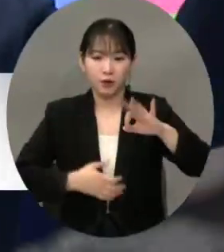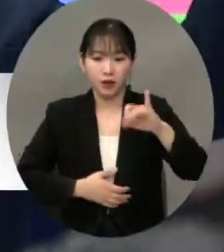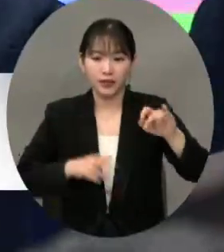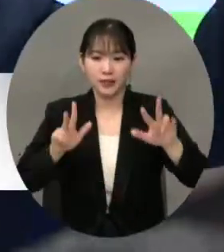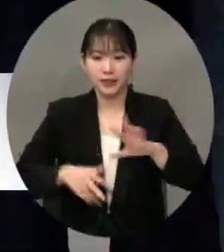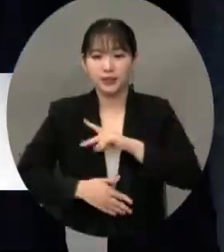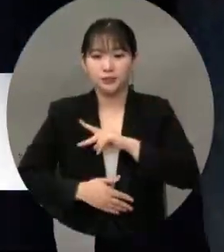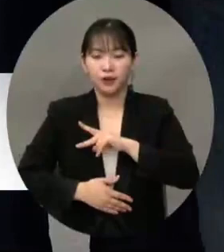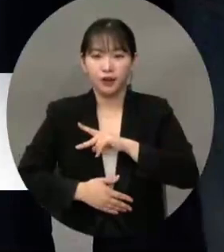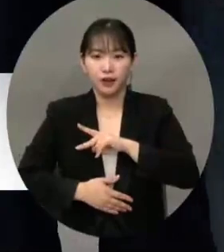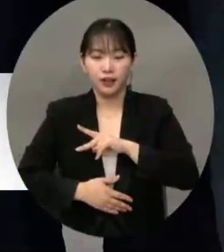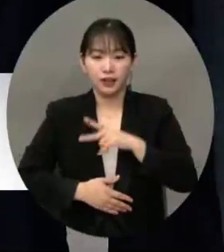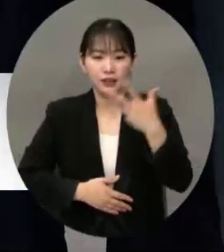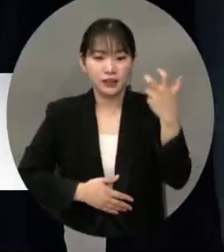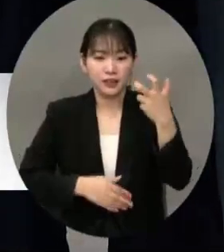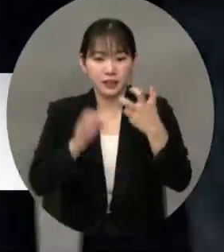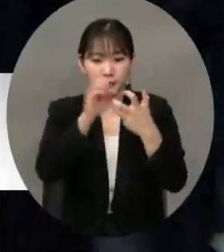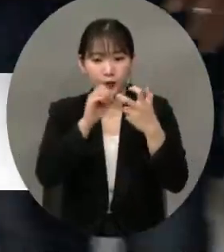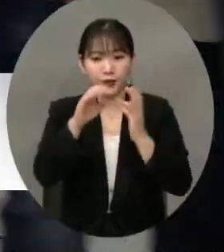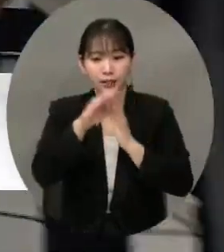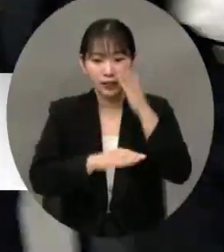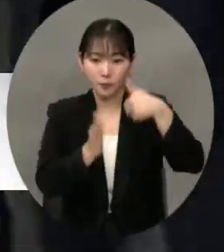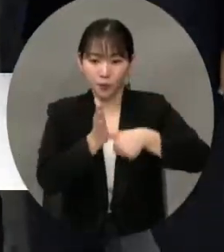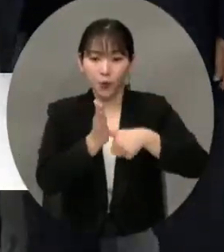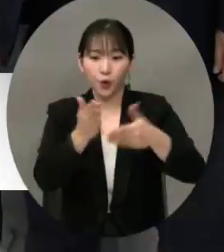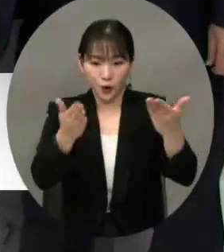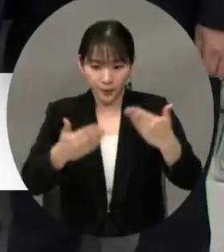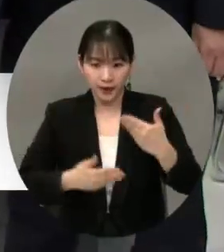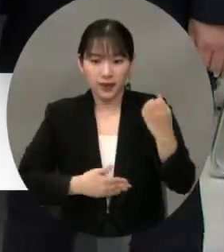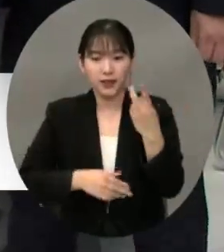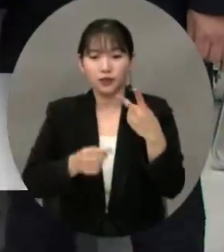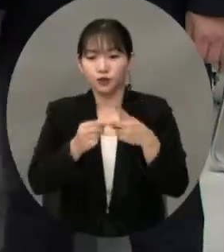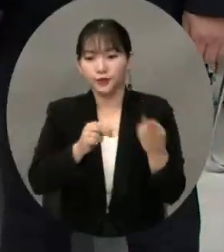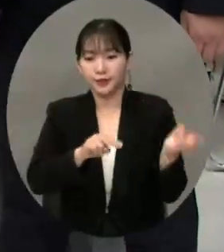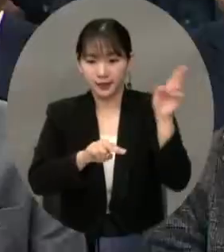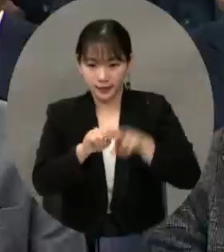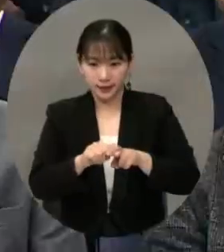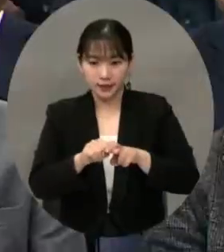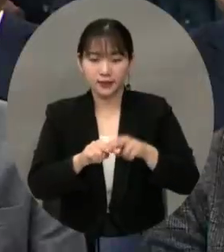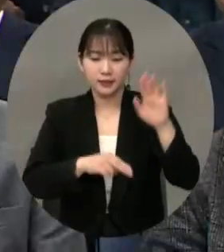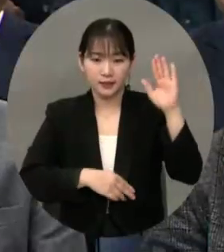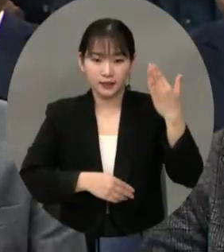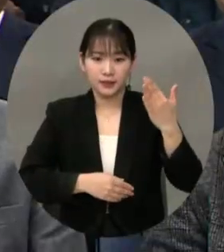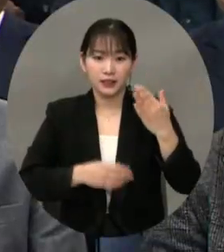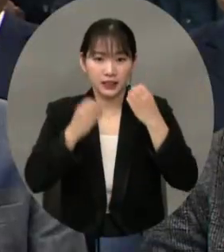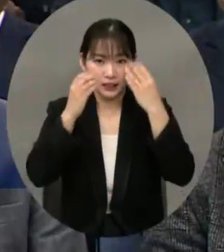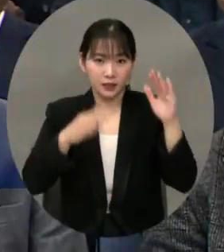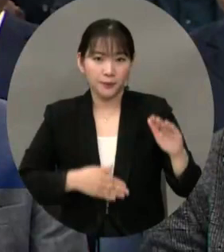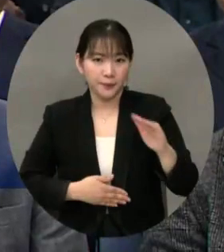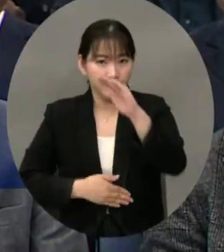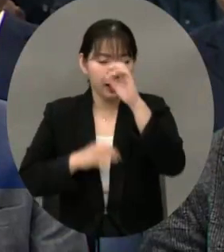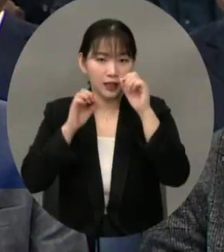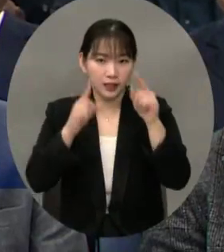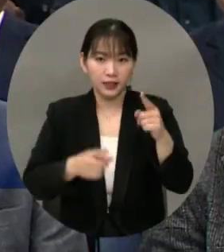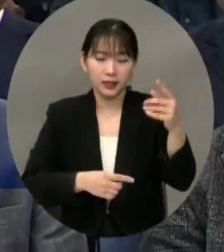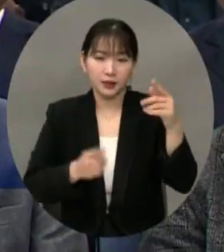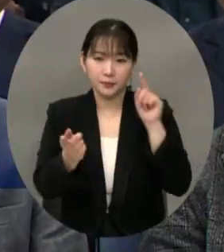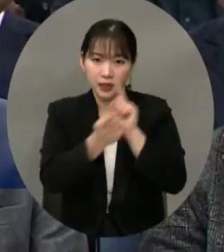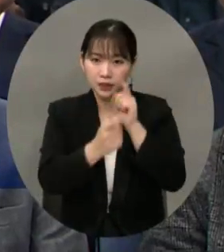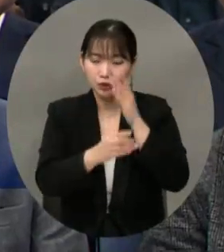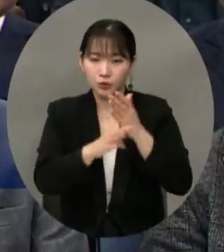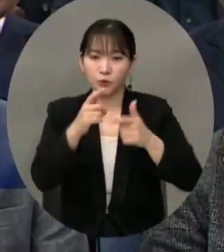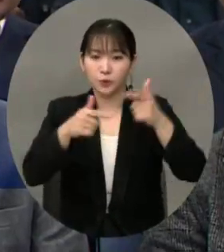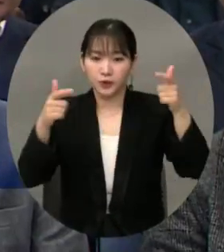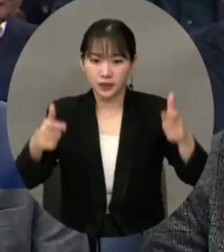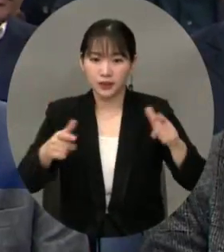현 의원이 70%가 넘는 득표율로 재선 반열에 올랐습니다. 새로운 도약의 기회를 맞고 있는